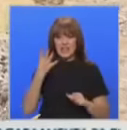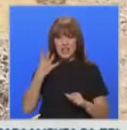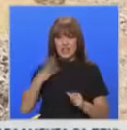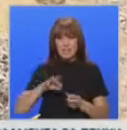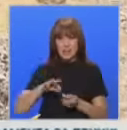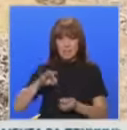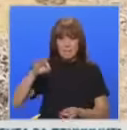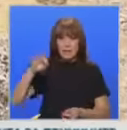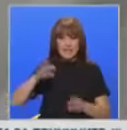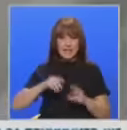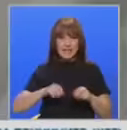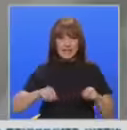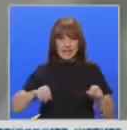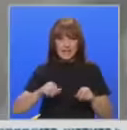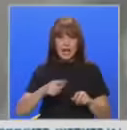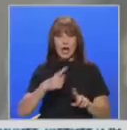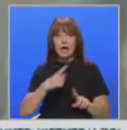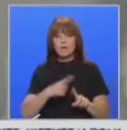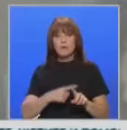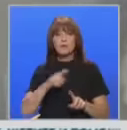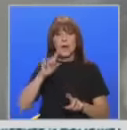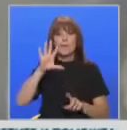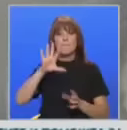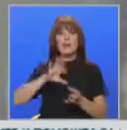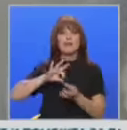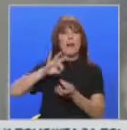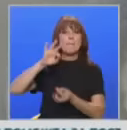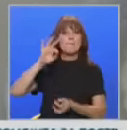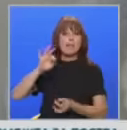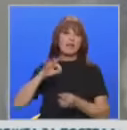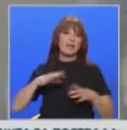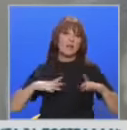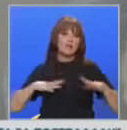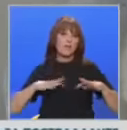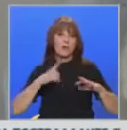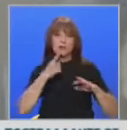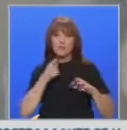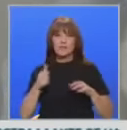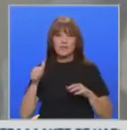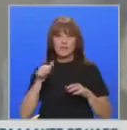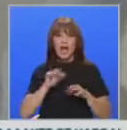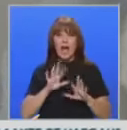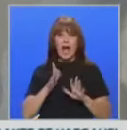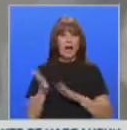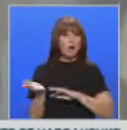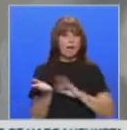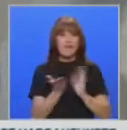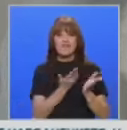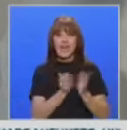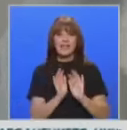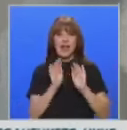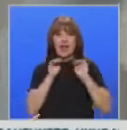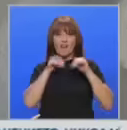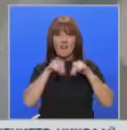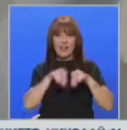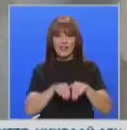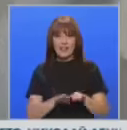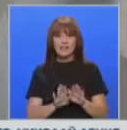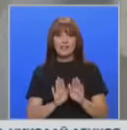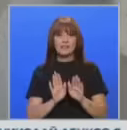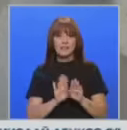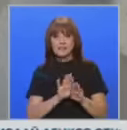5 метра свободен обем. Имаме така наречения разгон на вълната. Когато задуха вятър, вълната тръгва да се качва по